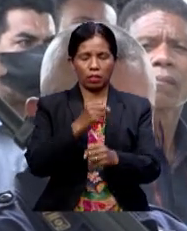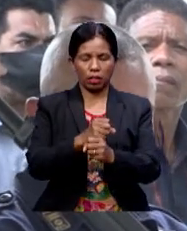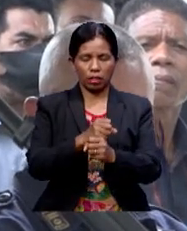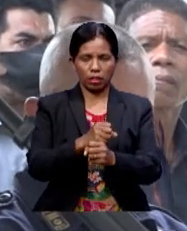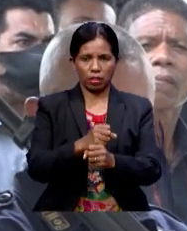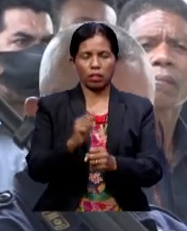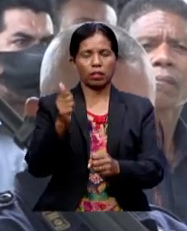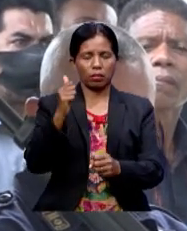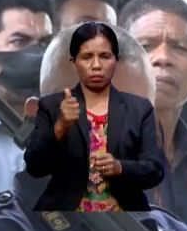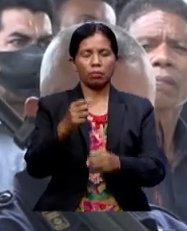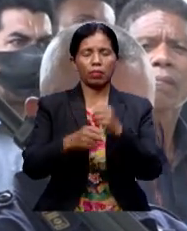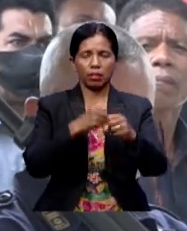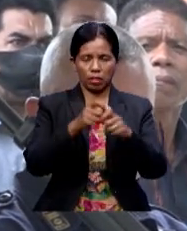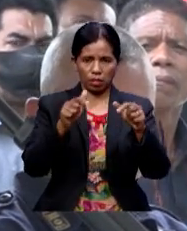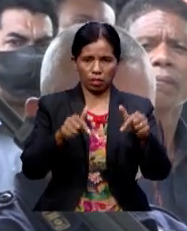matina indane